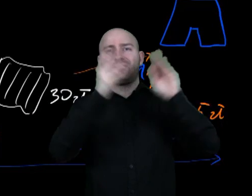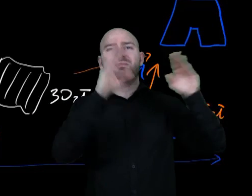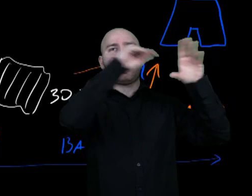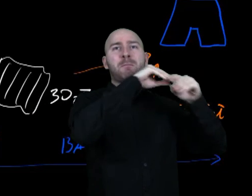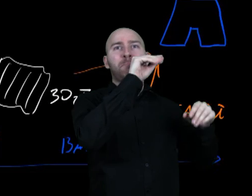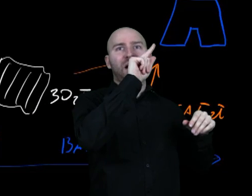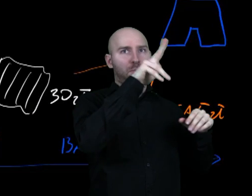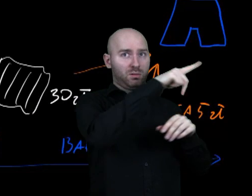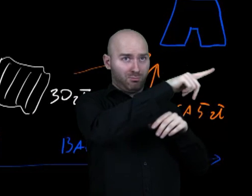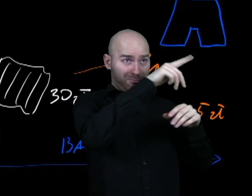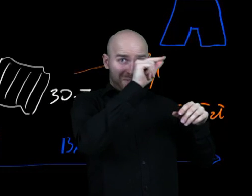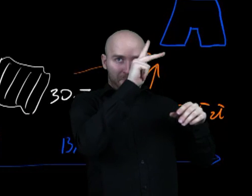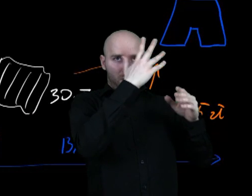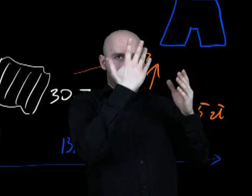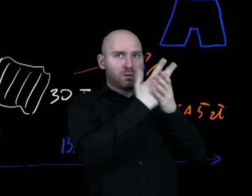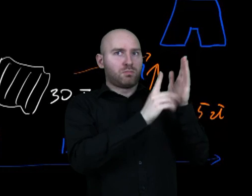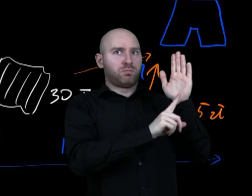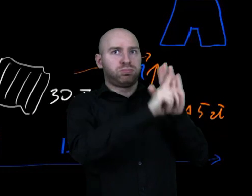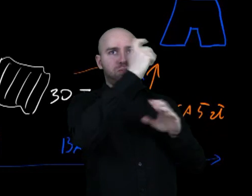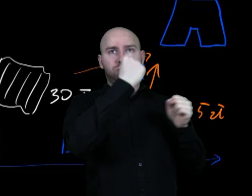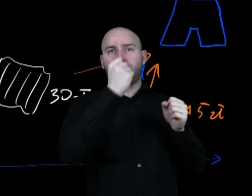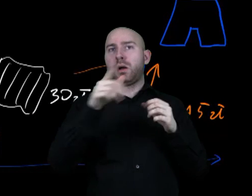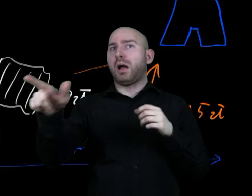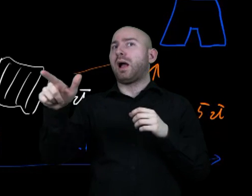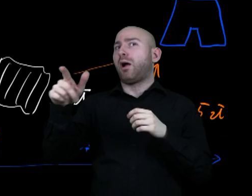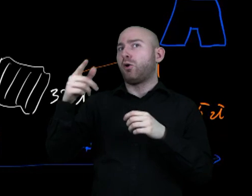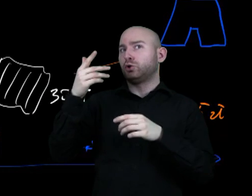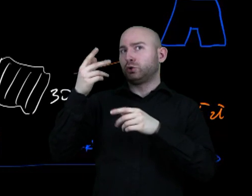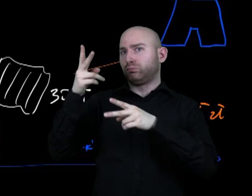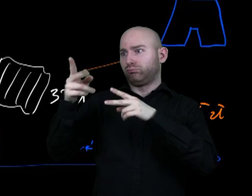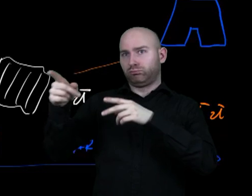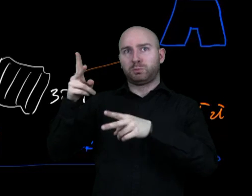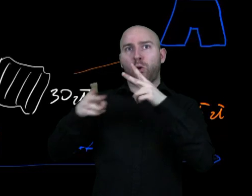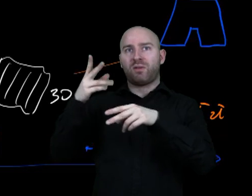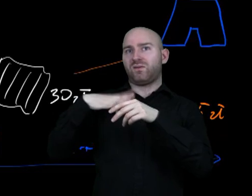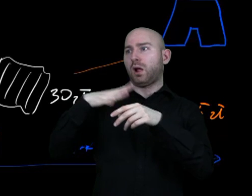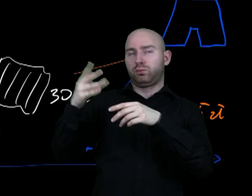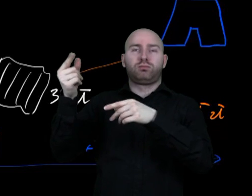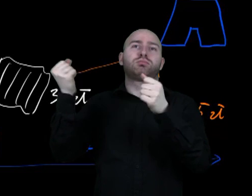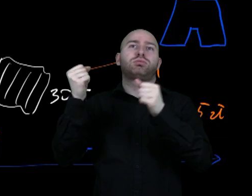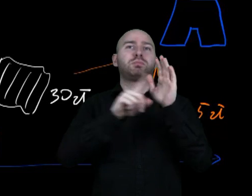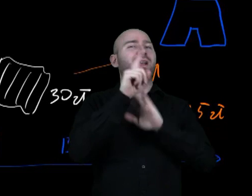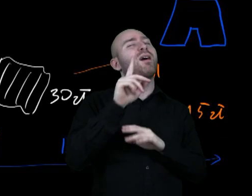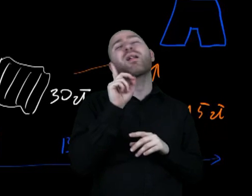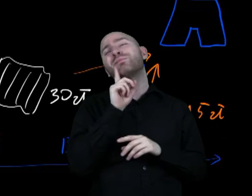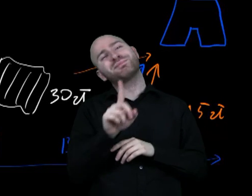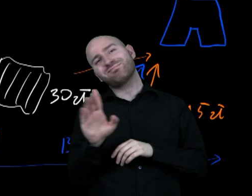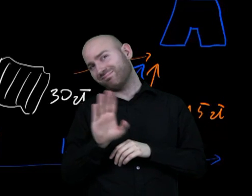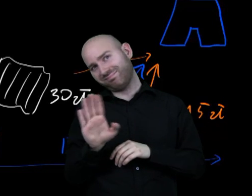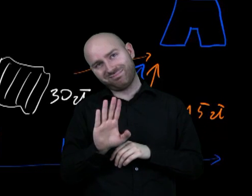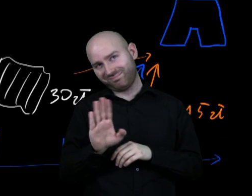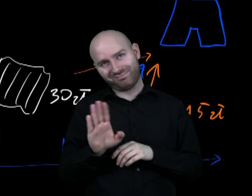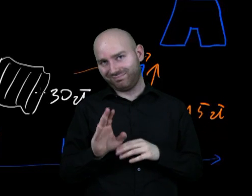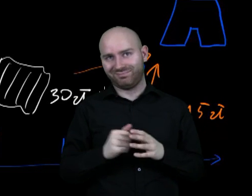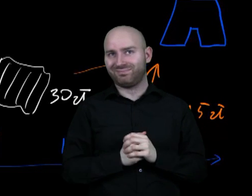i do 10 zł, i do 6 zł, i tak dalej. I przy okazji produkcji tych dżinsów uzyskalibyśmy bardzo dużą kwotę. Ogromny